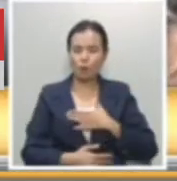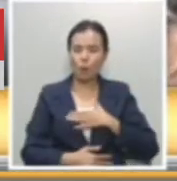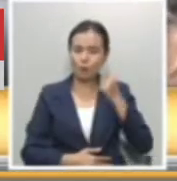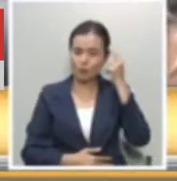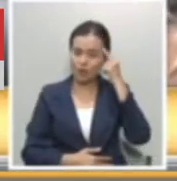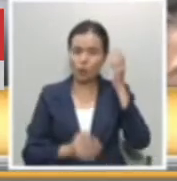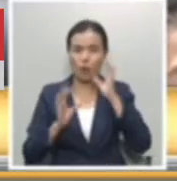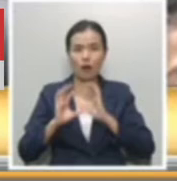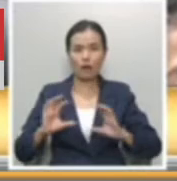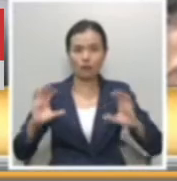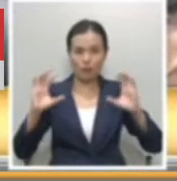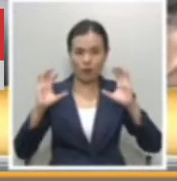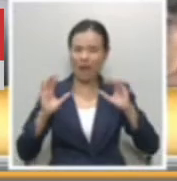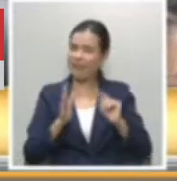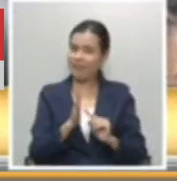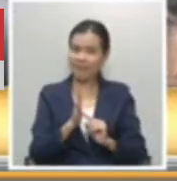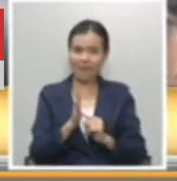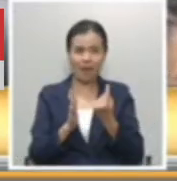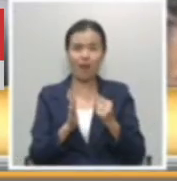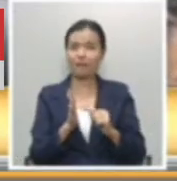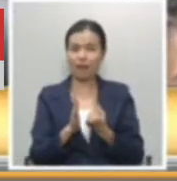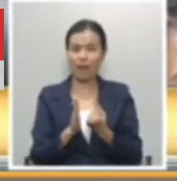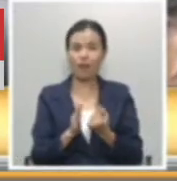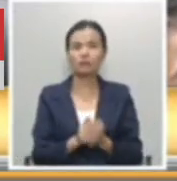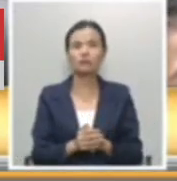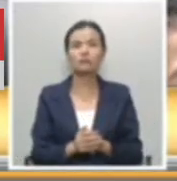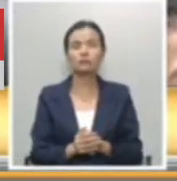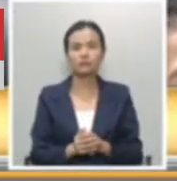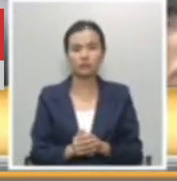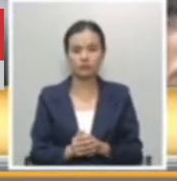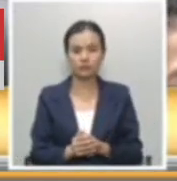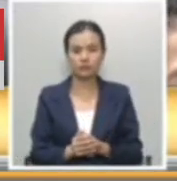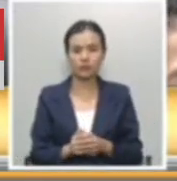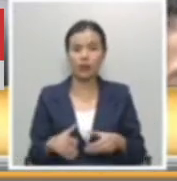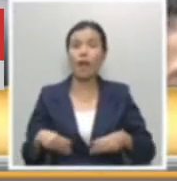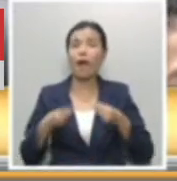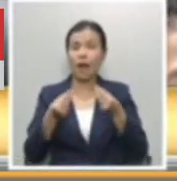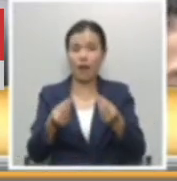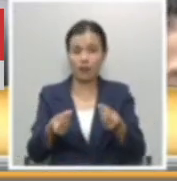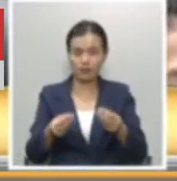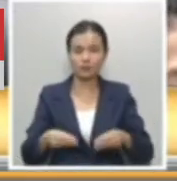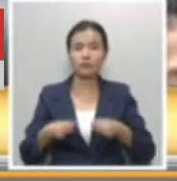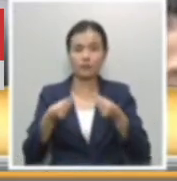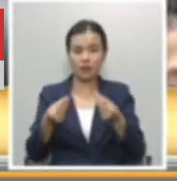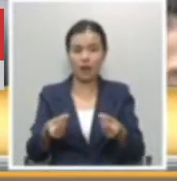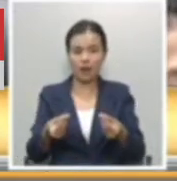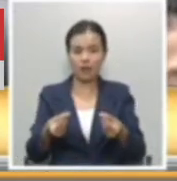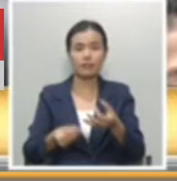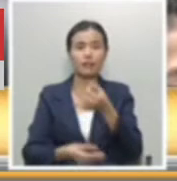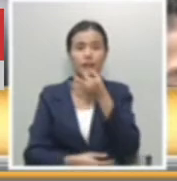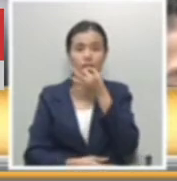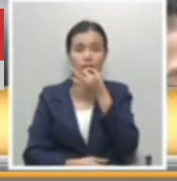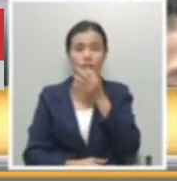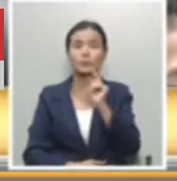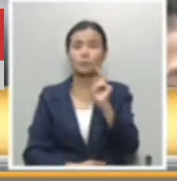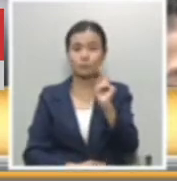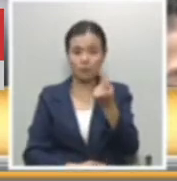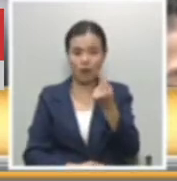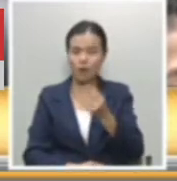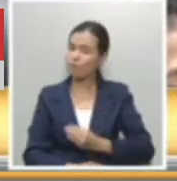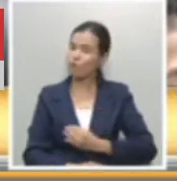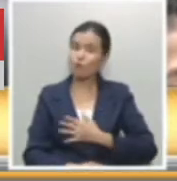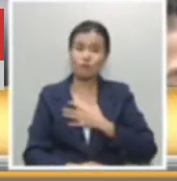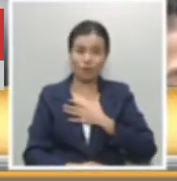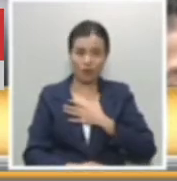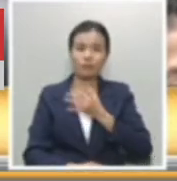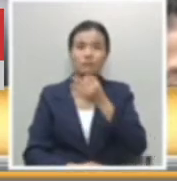าลนี้ครับเป็นรัฐบาลแรกนะครับที่ออกใบอนุญาตให้กับอาชีพใหม่ครับที่น่าภาคภูมิใจเ